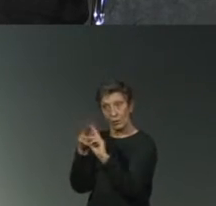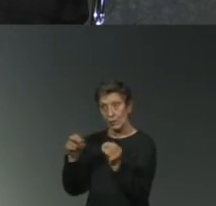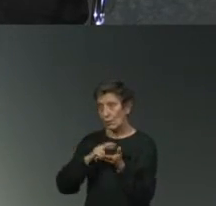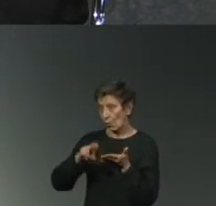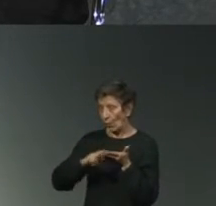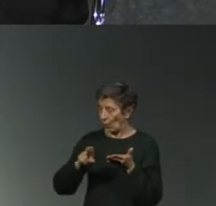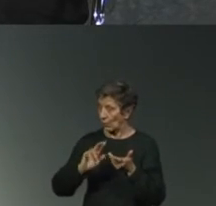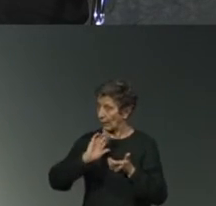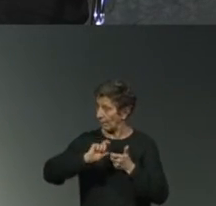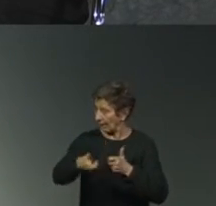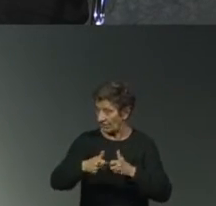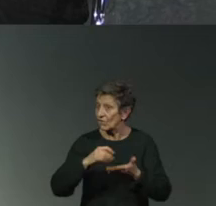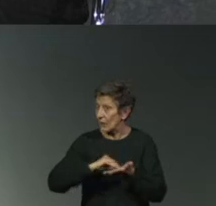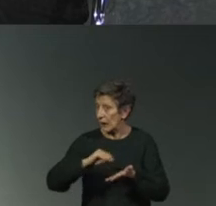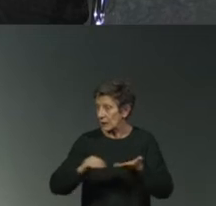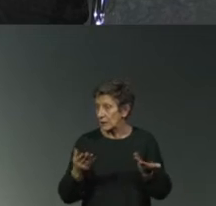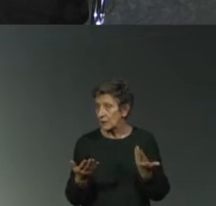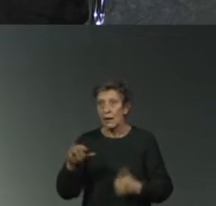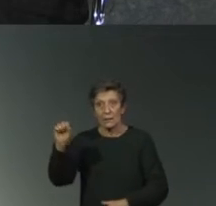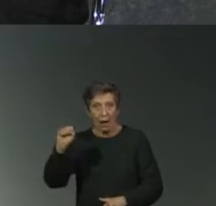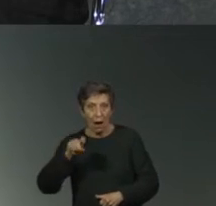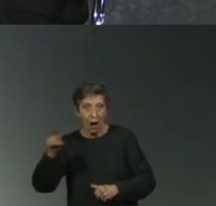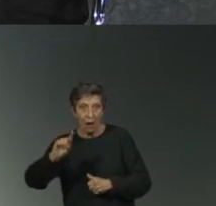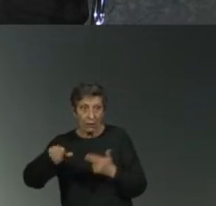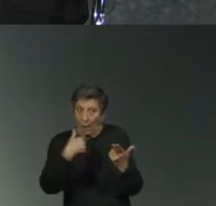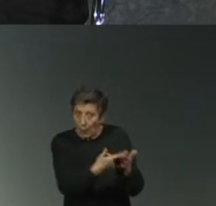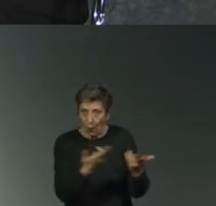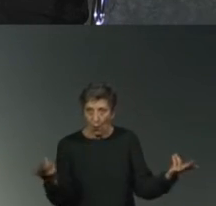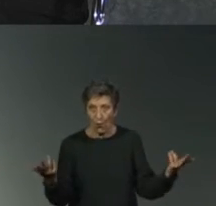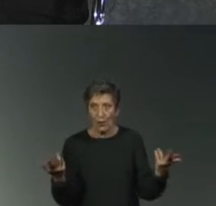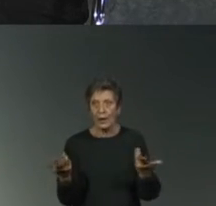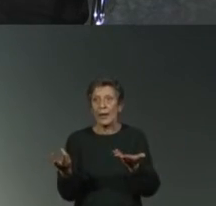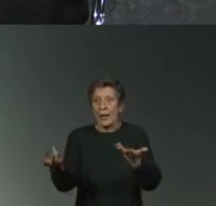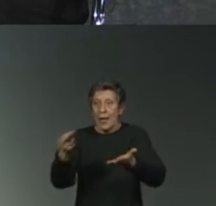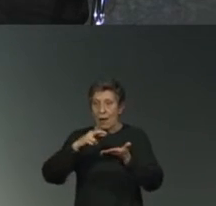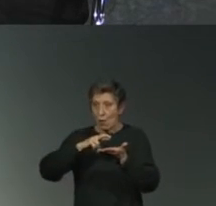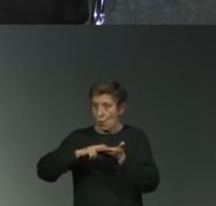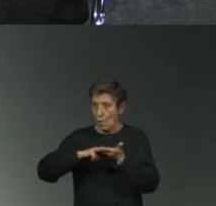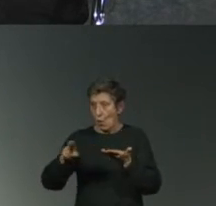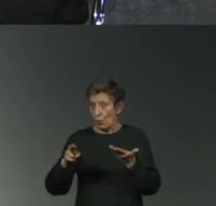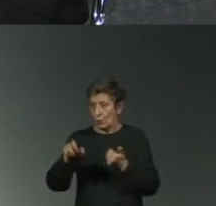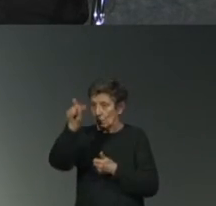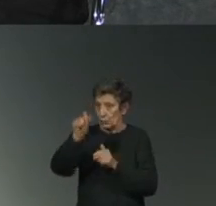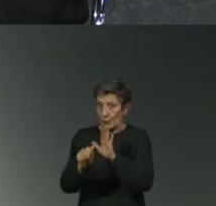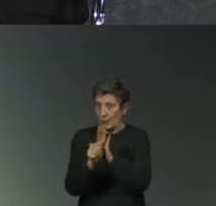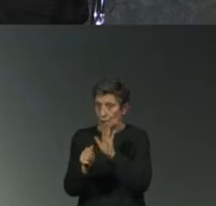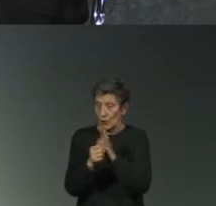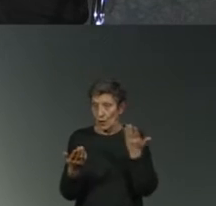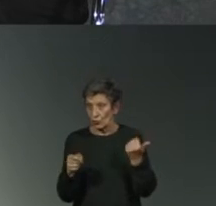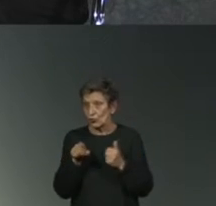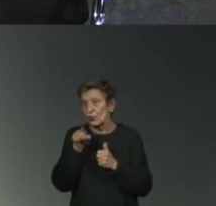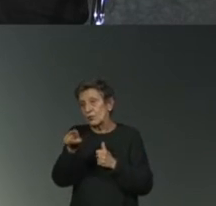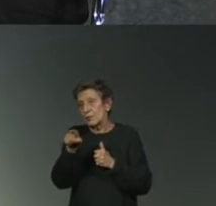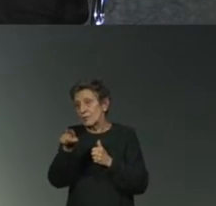avant d'écrire. Sarah lui répond, et le roman, l'héroïne du roman, donc double fictionnel